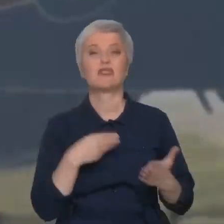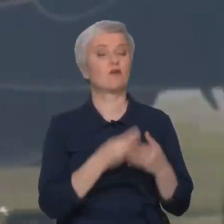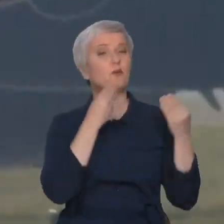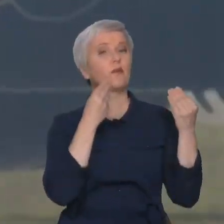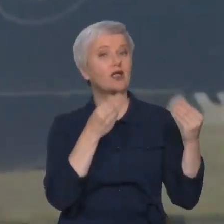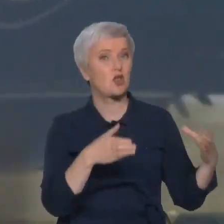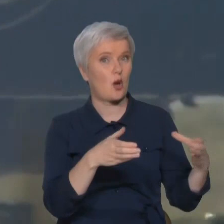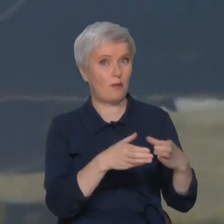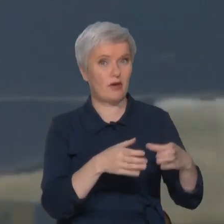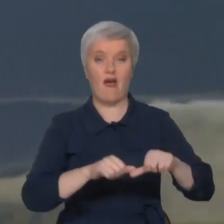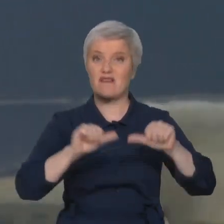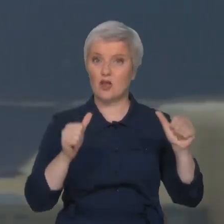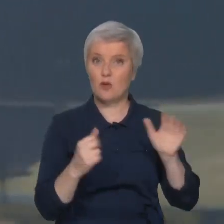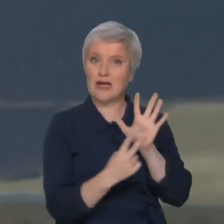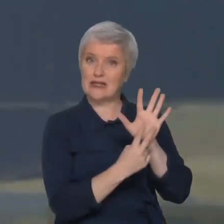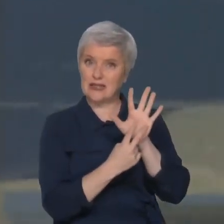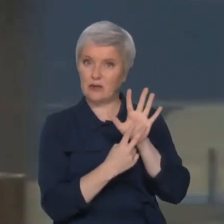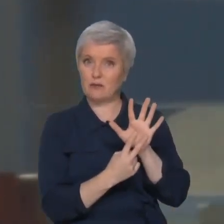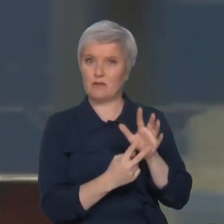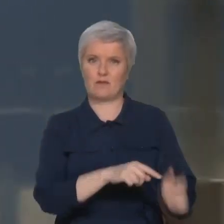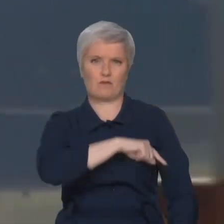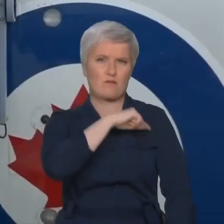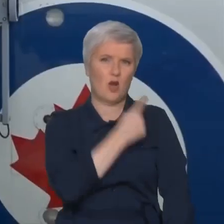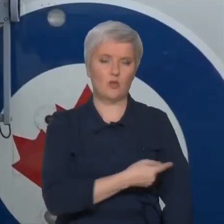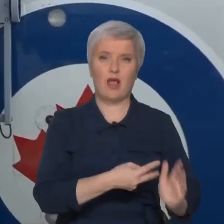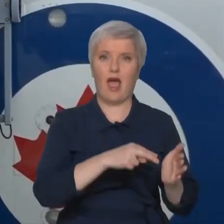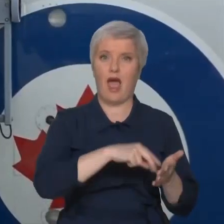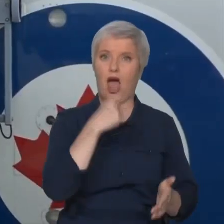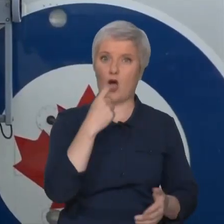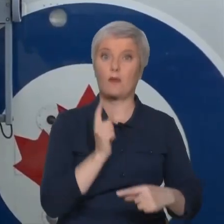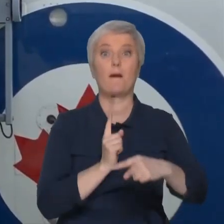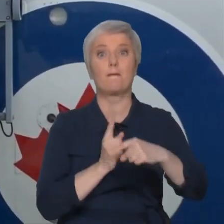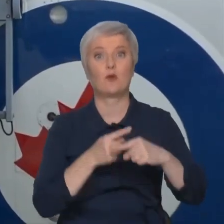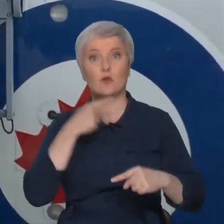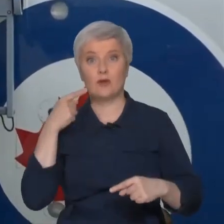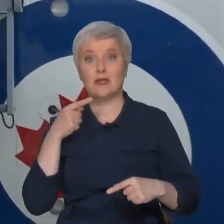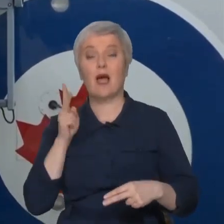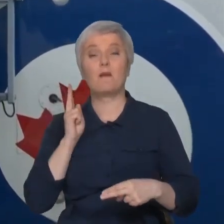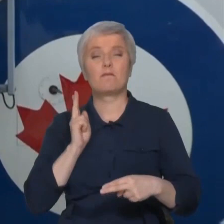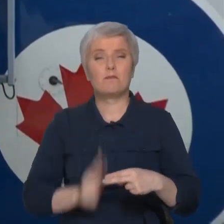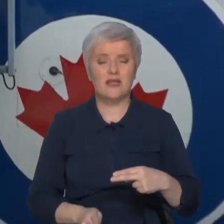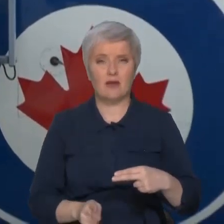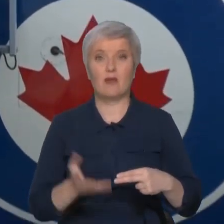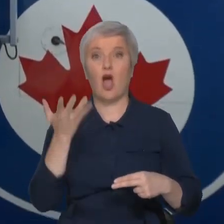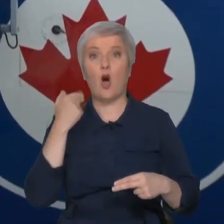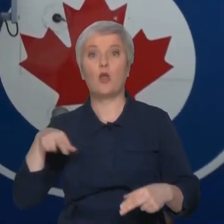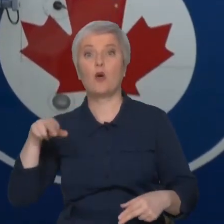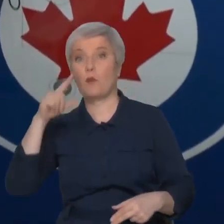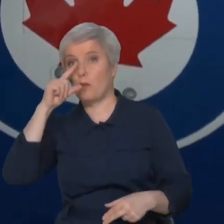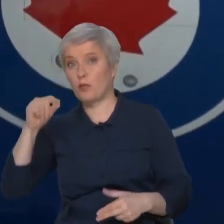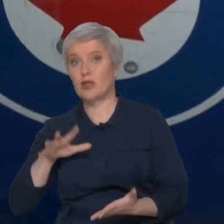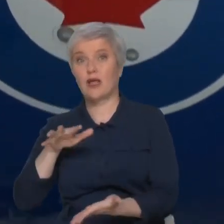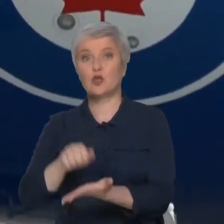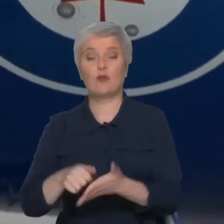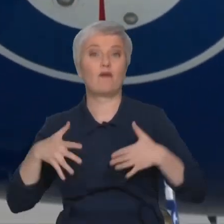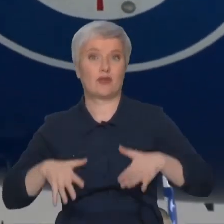Сімки, тобто сімка найпотужніших економік світу плюс Росія, перестав існувати, коли Путін анексував Крим, а тепер його війська обстрілюють